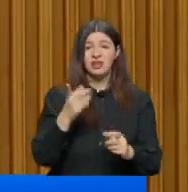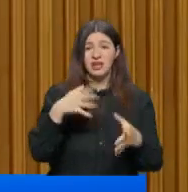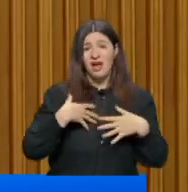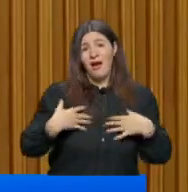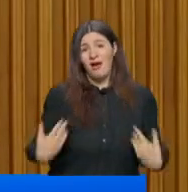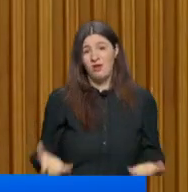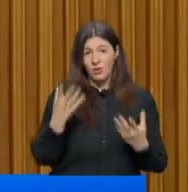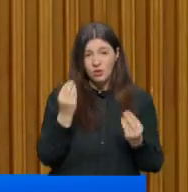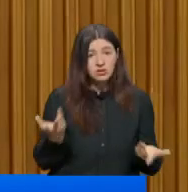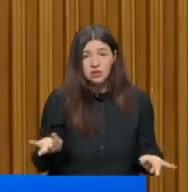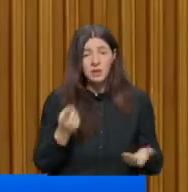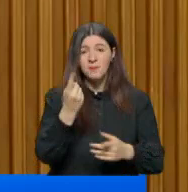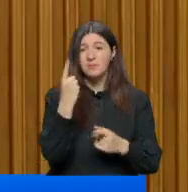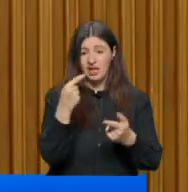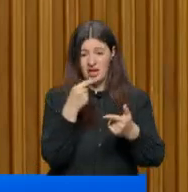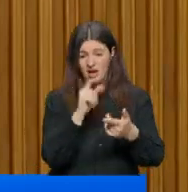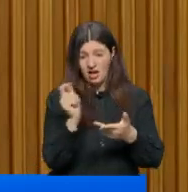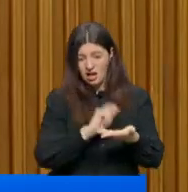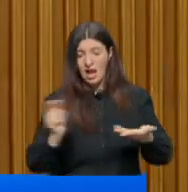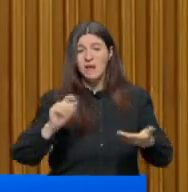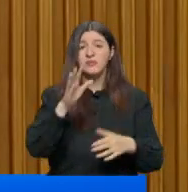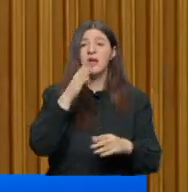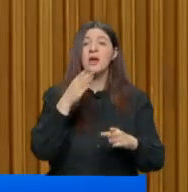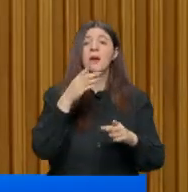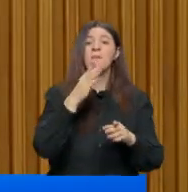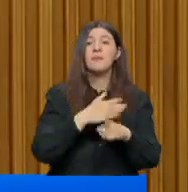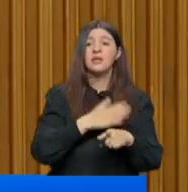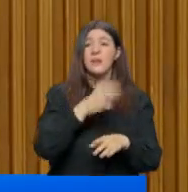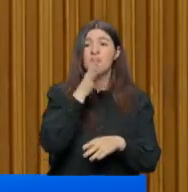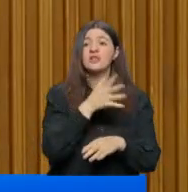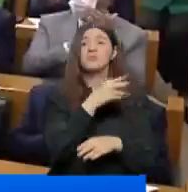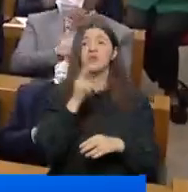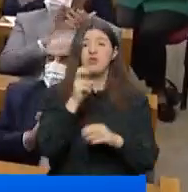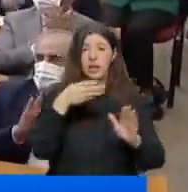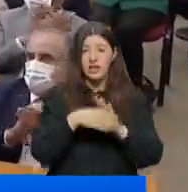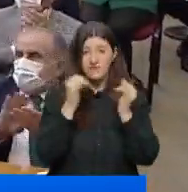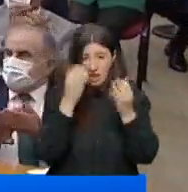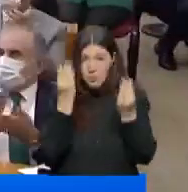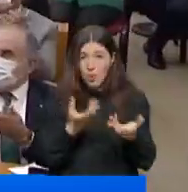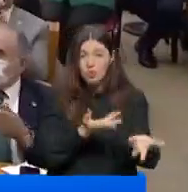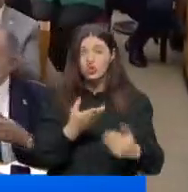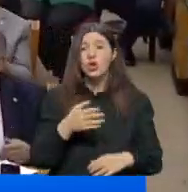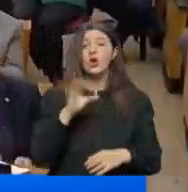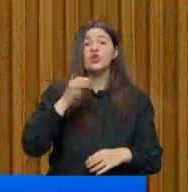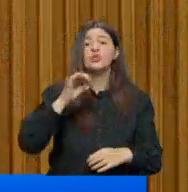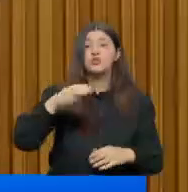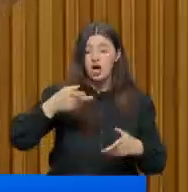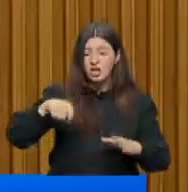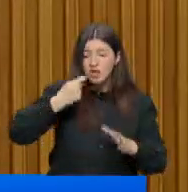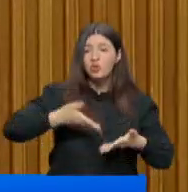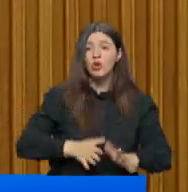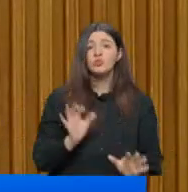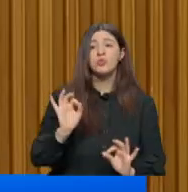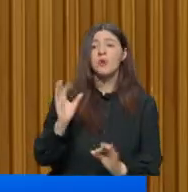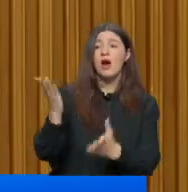mi dökülür? Bir kalemde memlekete 500 milyon dolar girer fena mı olur? Gümüş kaşıkla doğmuş